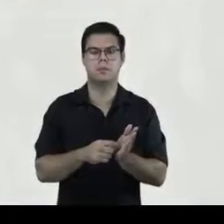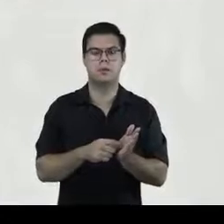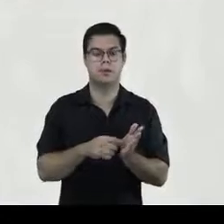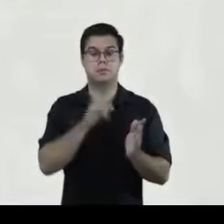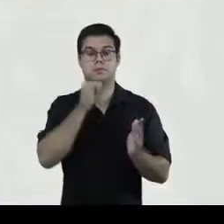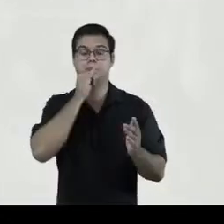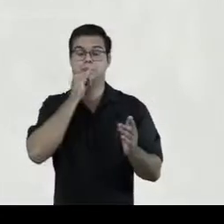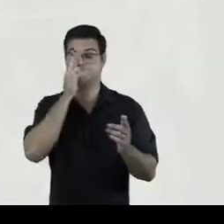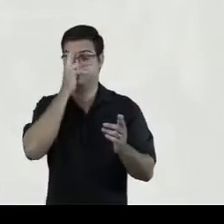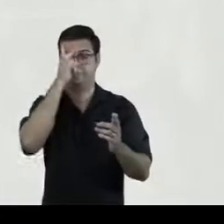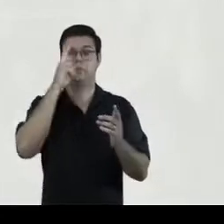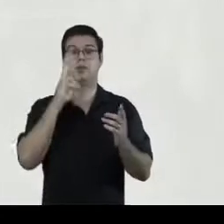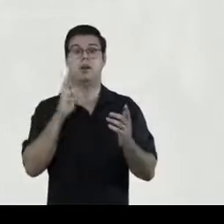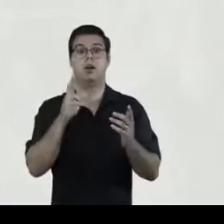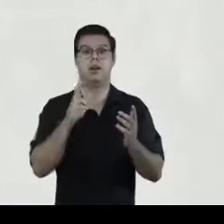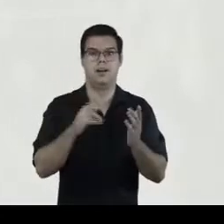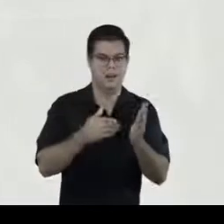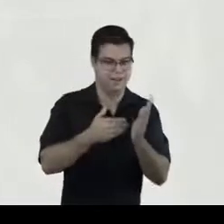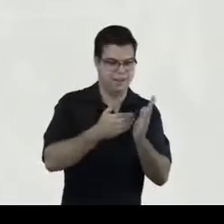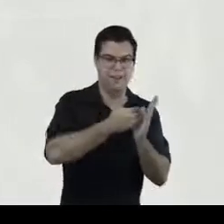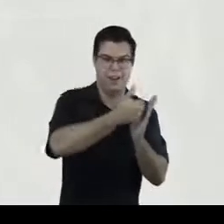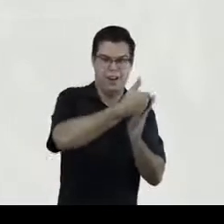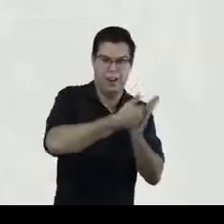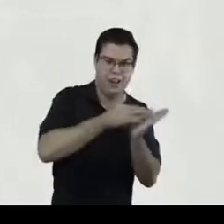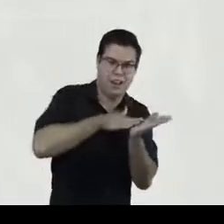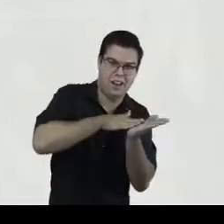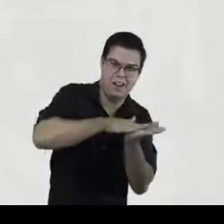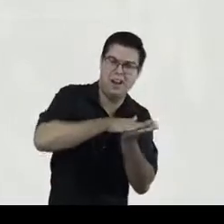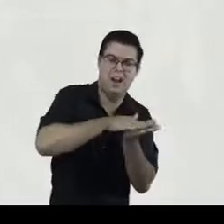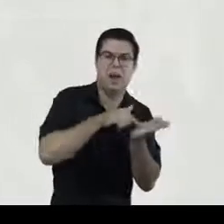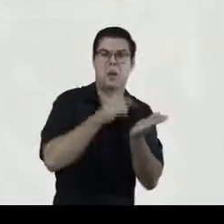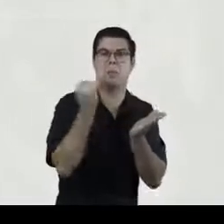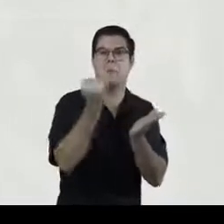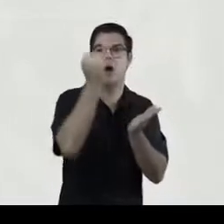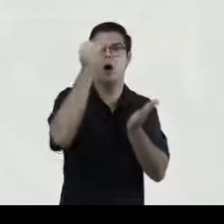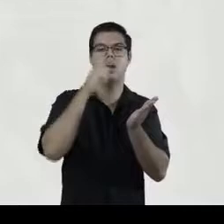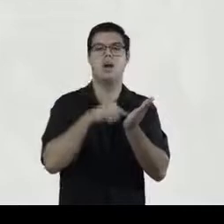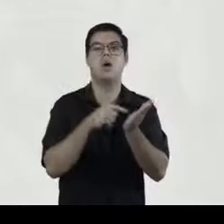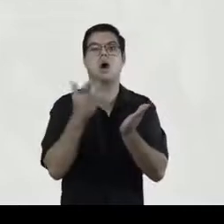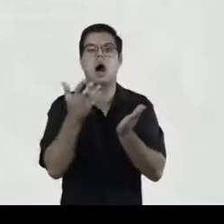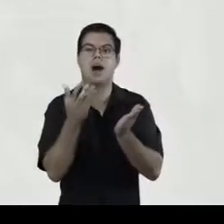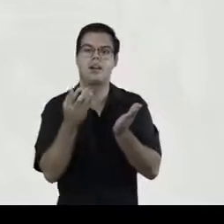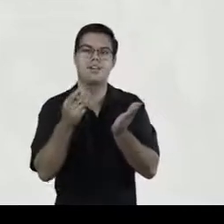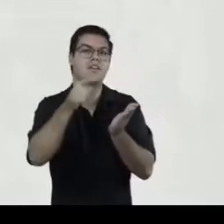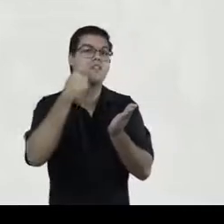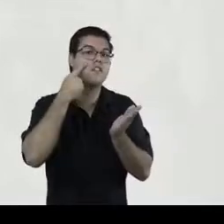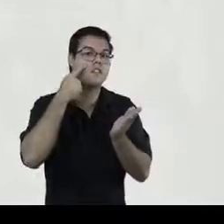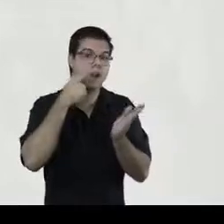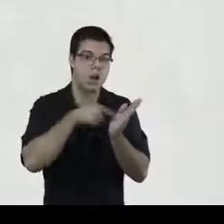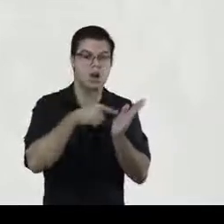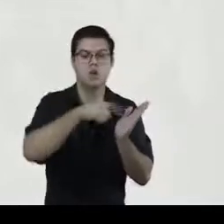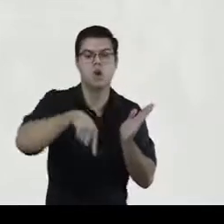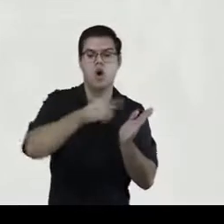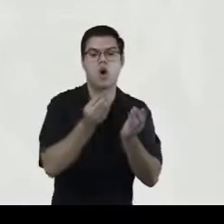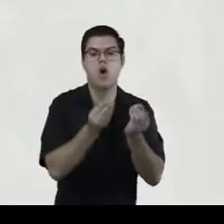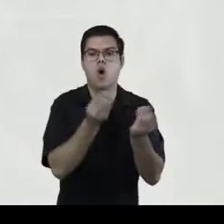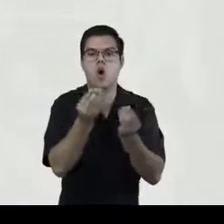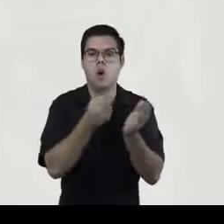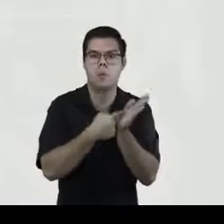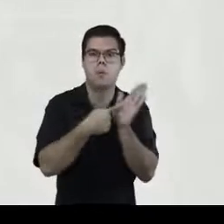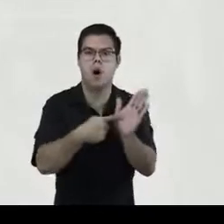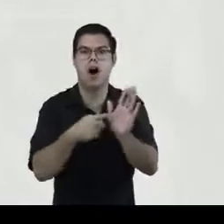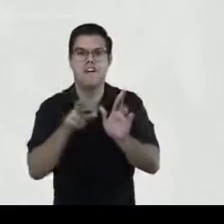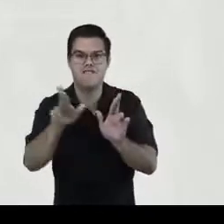Methode, wie das zusammengeblendet wird. Und diese Demo hat mein Kollege Matthias Seuret gebaut, dem ich dafür